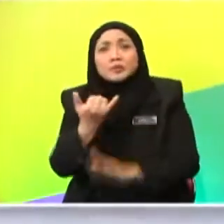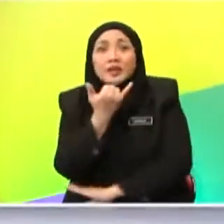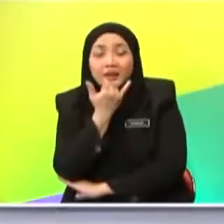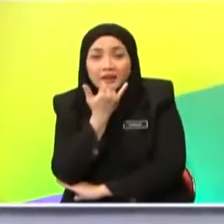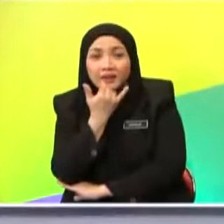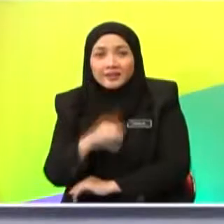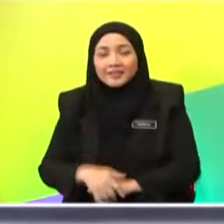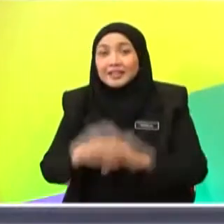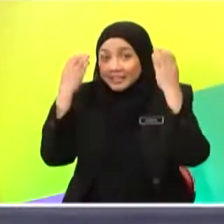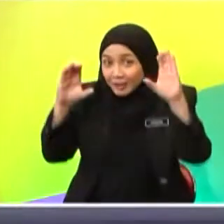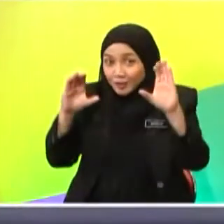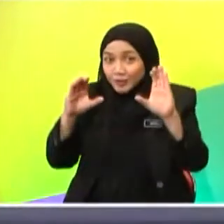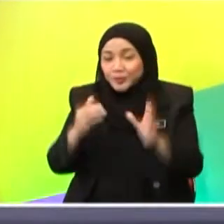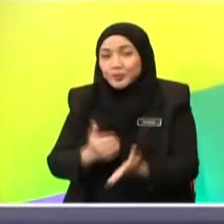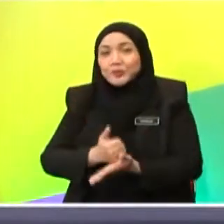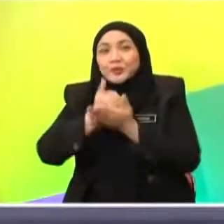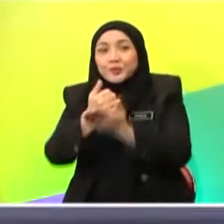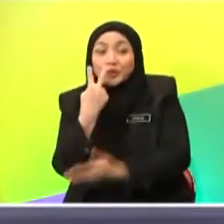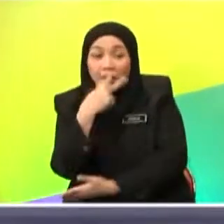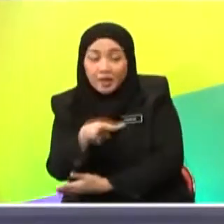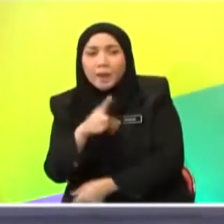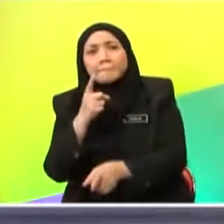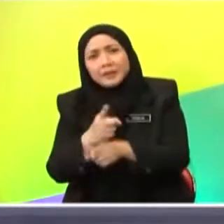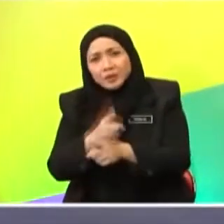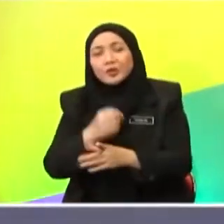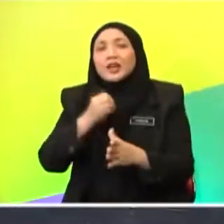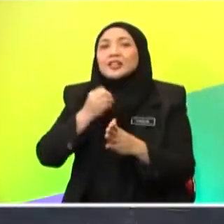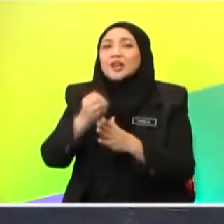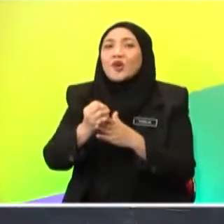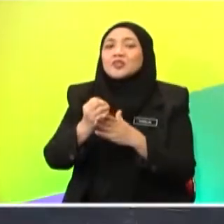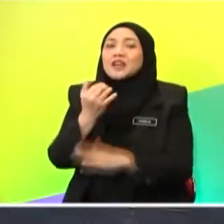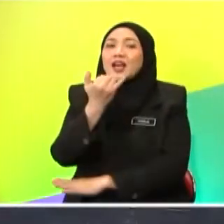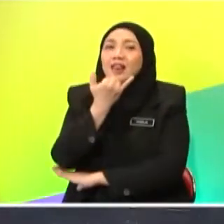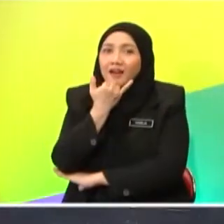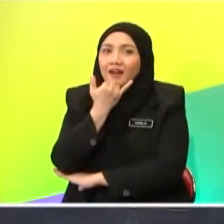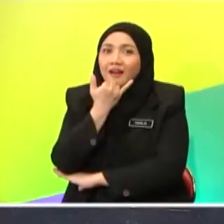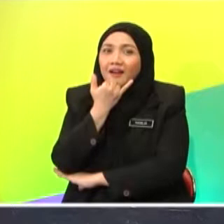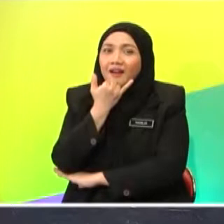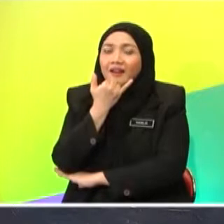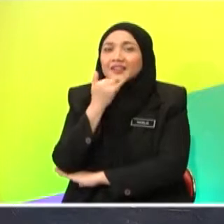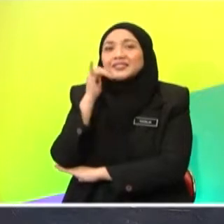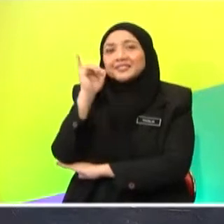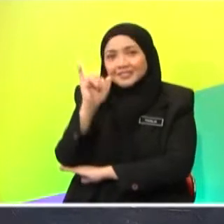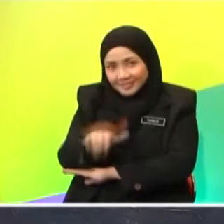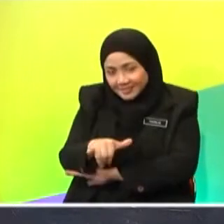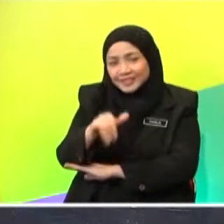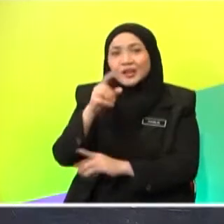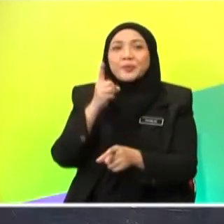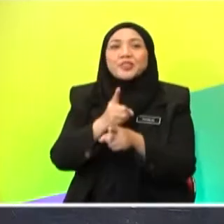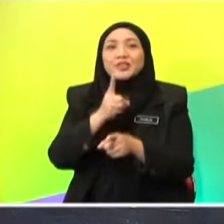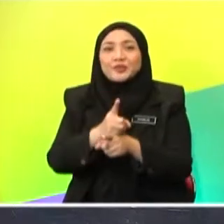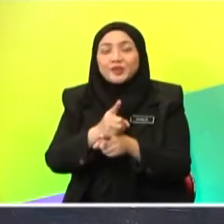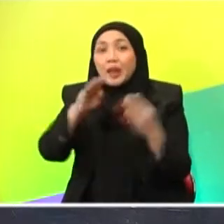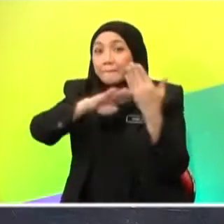cek cek cek cek dulu untuk apa oh betul lah ye